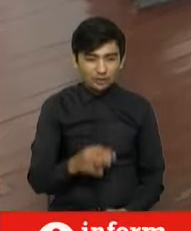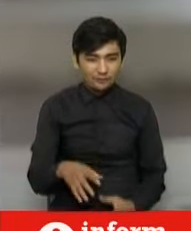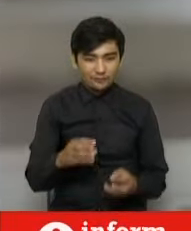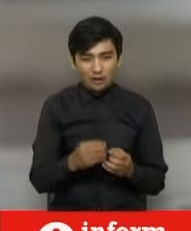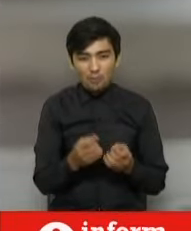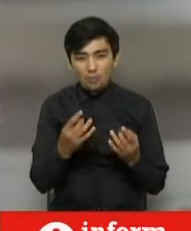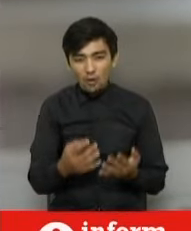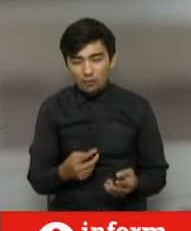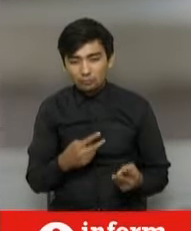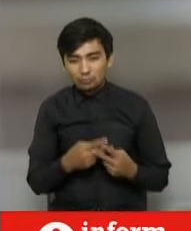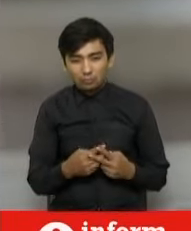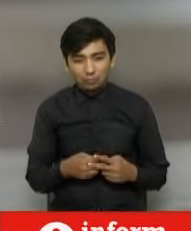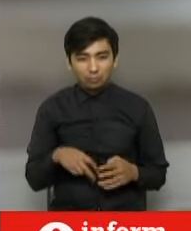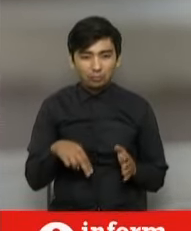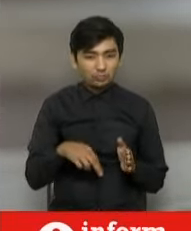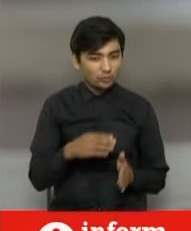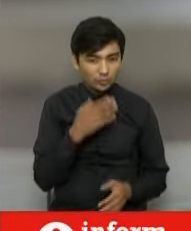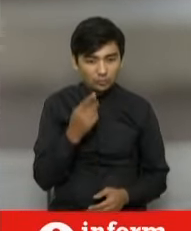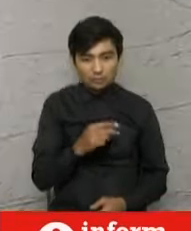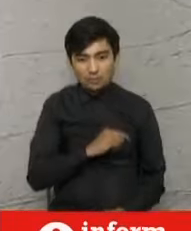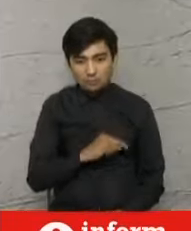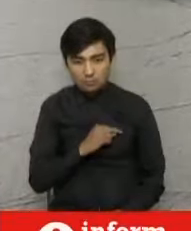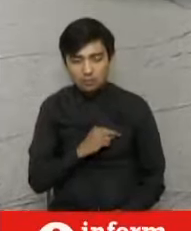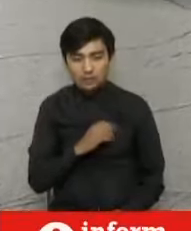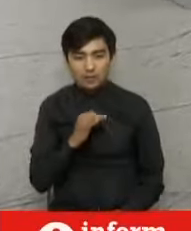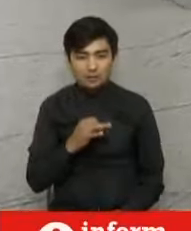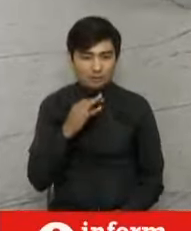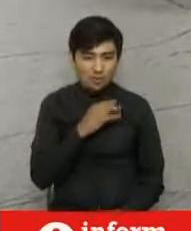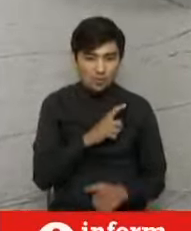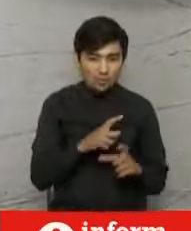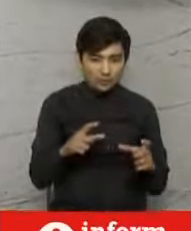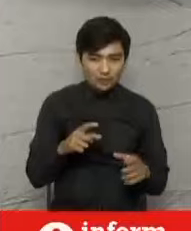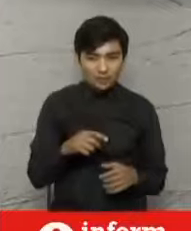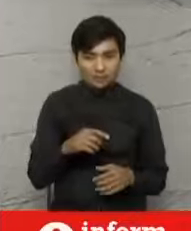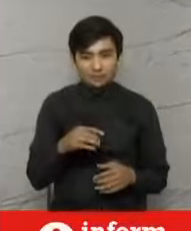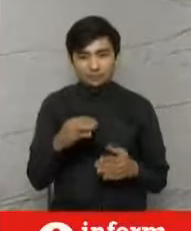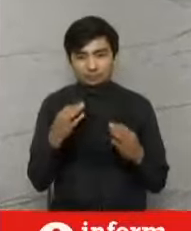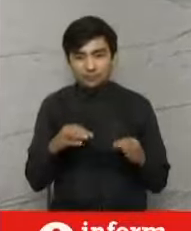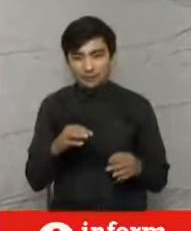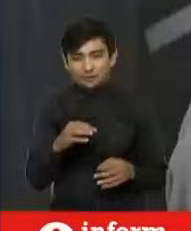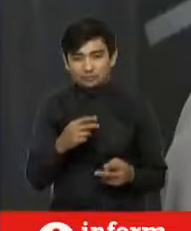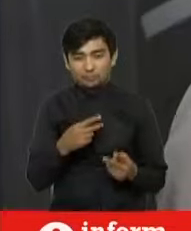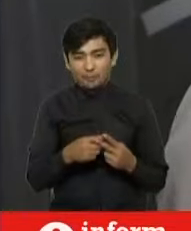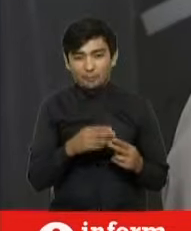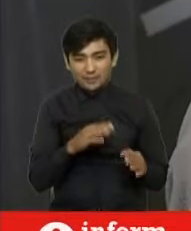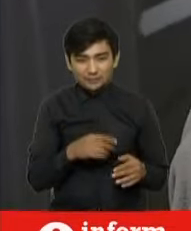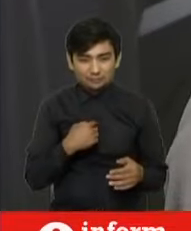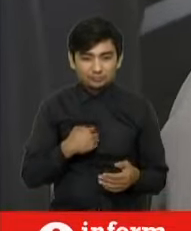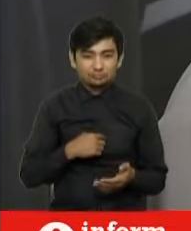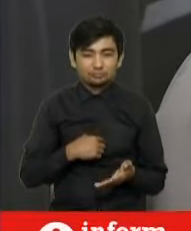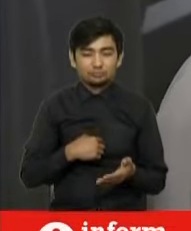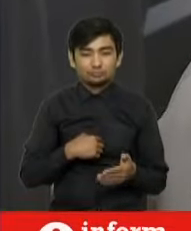просто отбывают наказание в колонии, а работают. Многие продолжают на воле совершенствовать свои навыки и